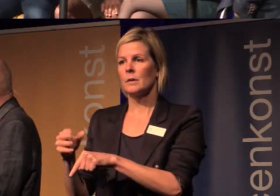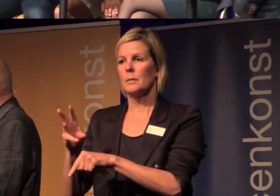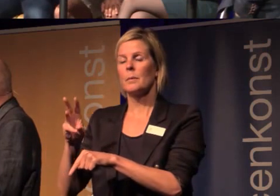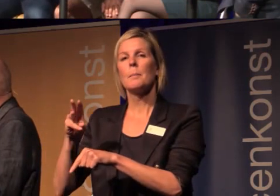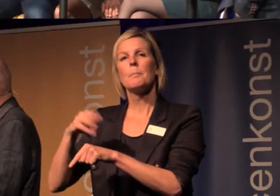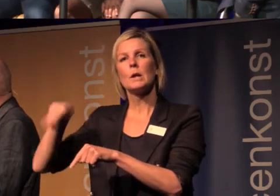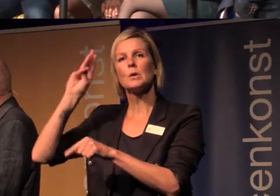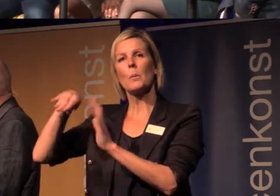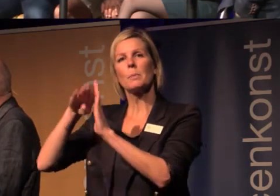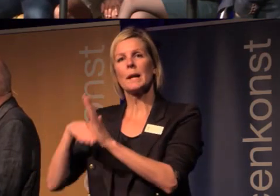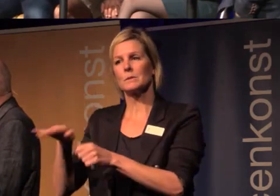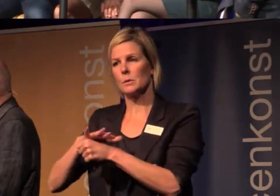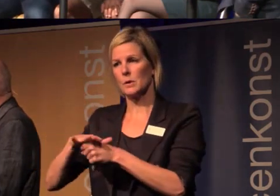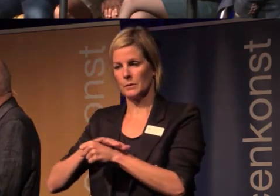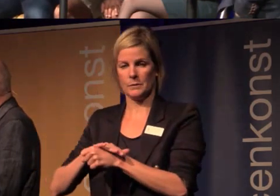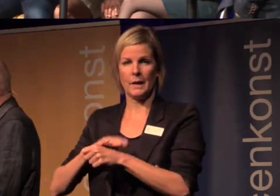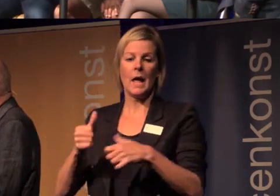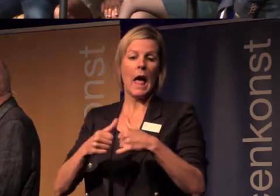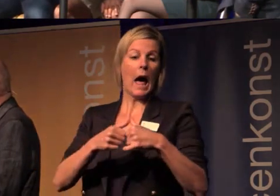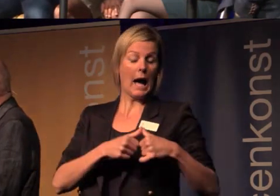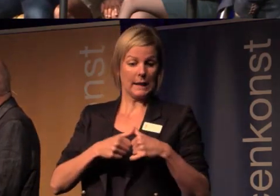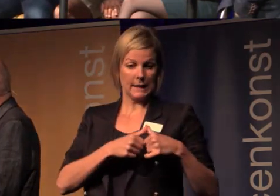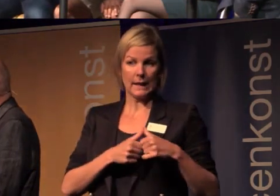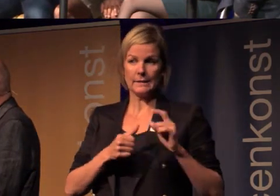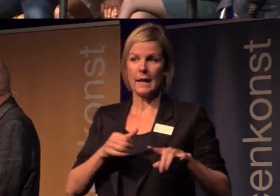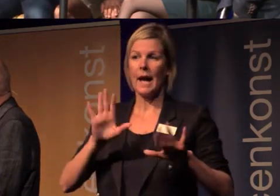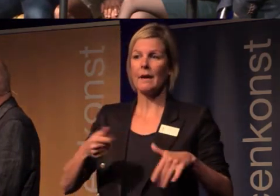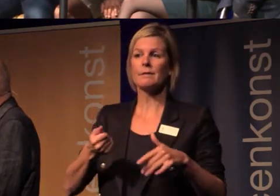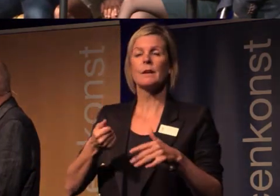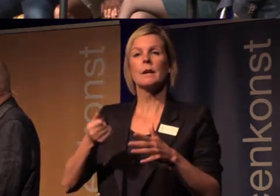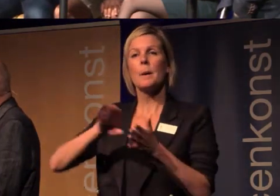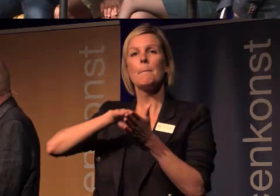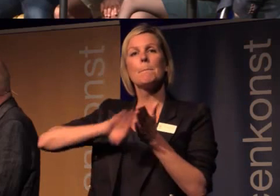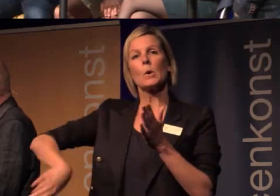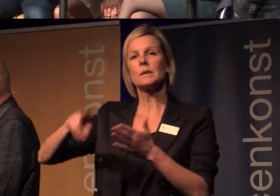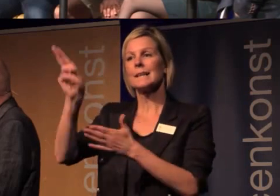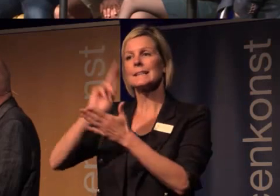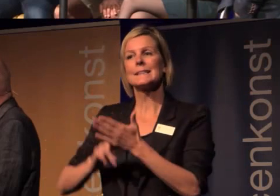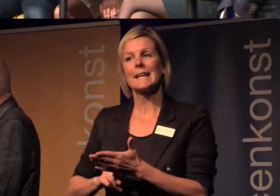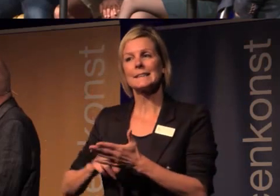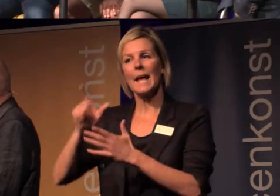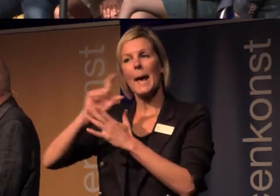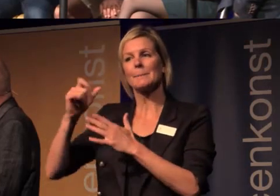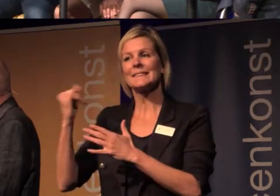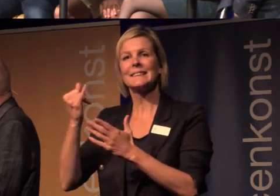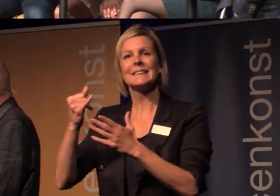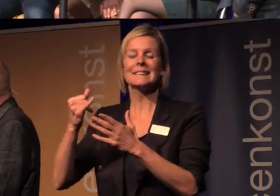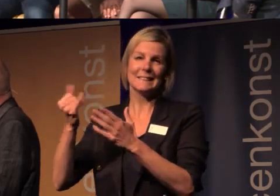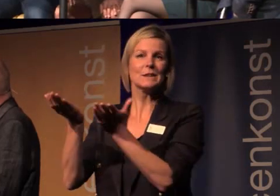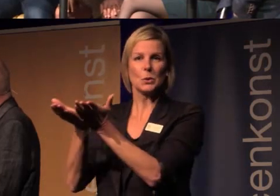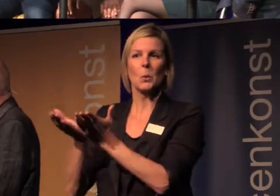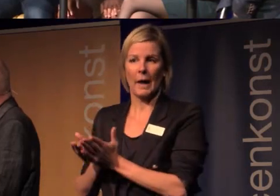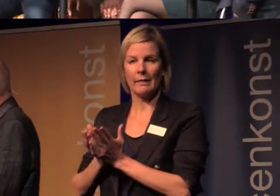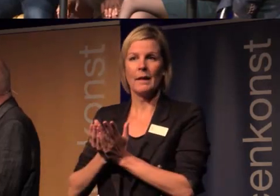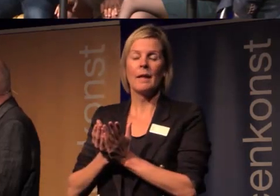kulturen i skolan. Alliansen har ju tagit bort den estetiska verksamheten som kärnämne i skolan. Lärarförbunden vill